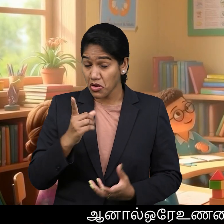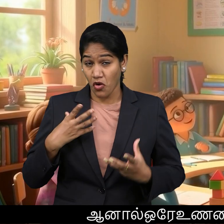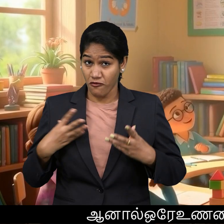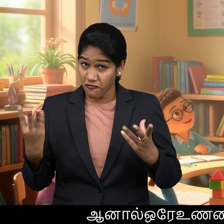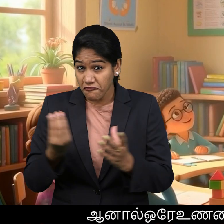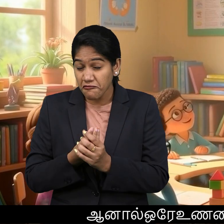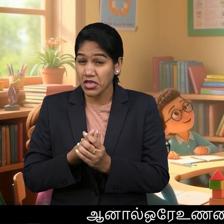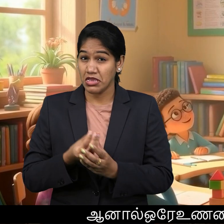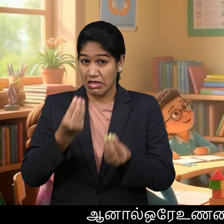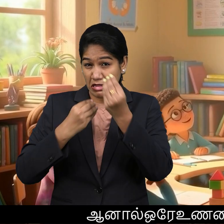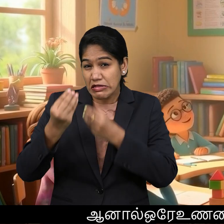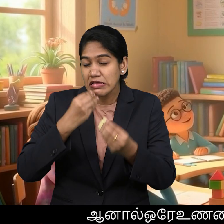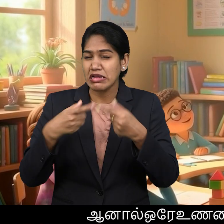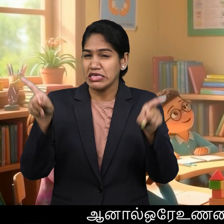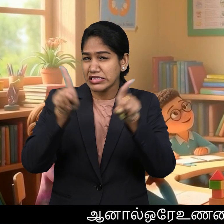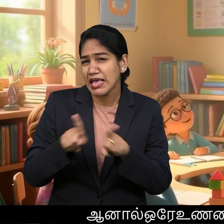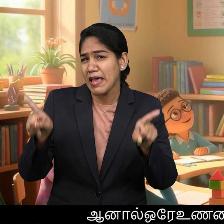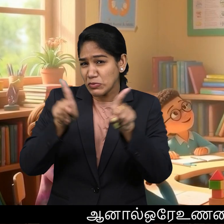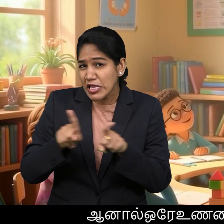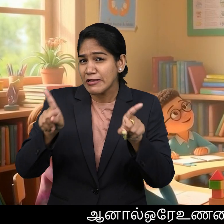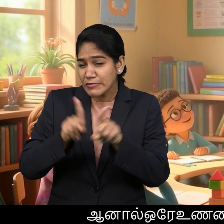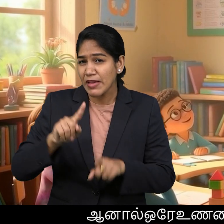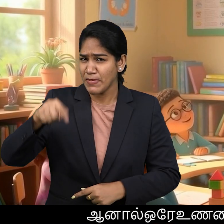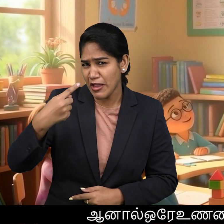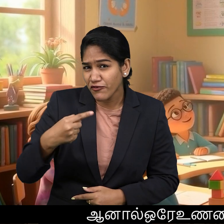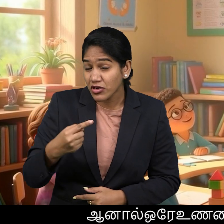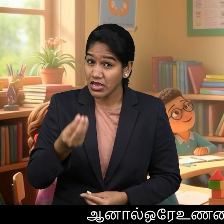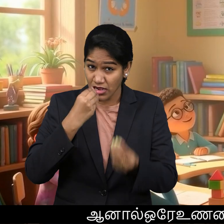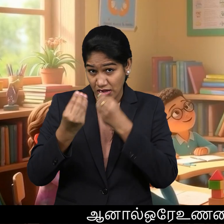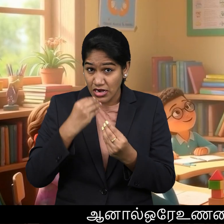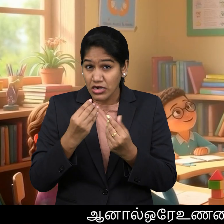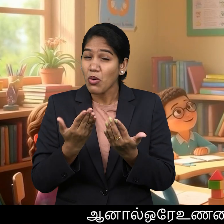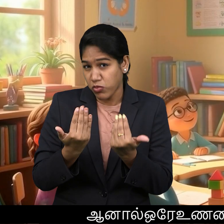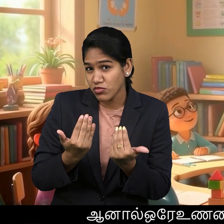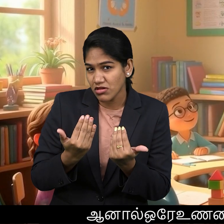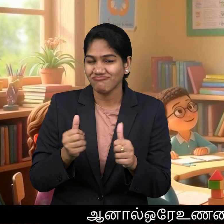ஆனால் ஒரே உணவை தினமும் சாப்பிட முடியாது.